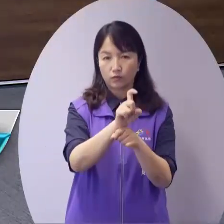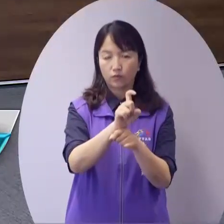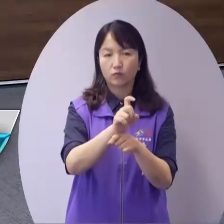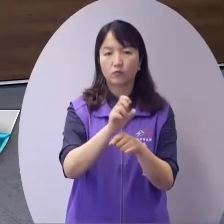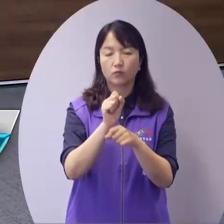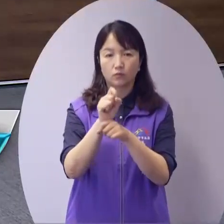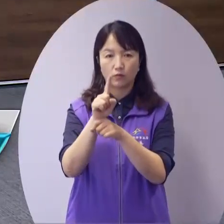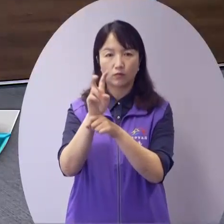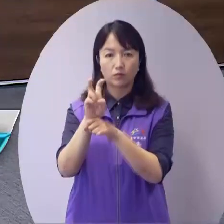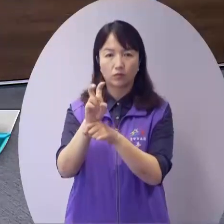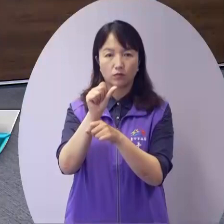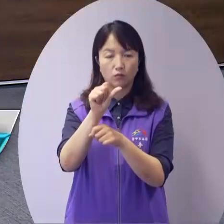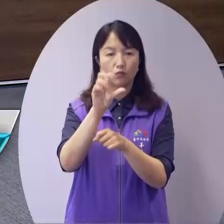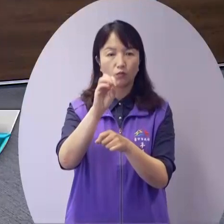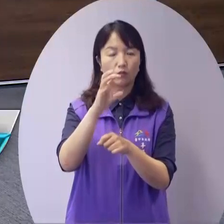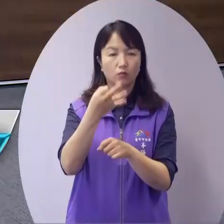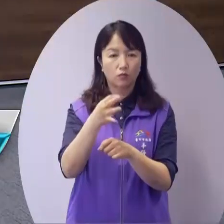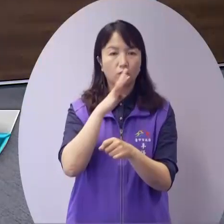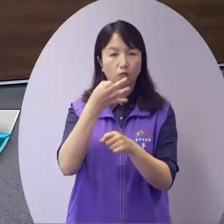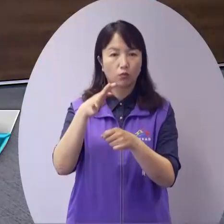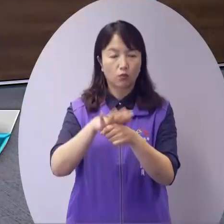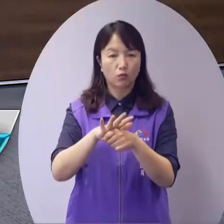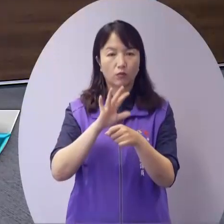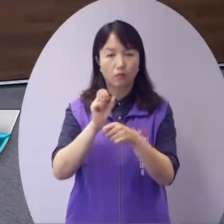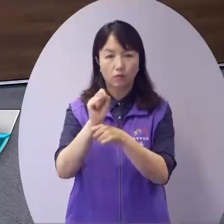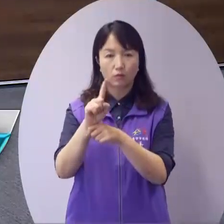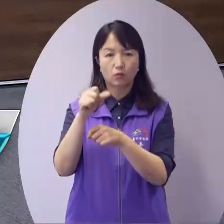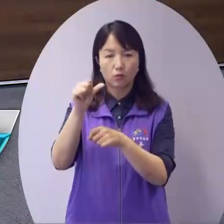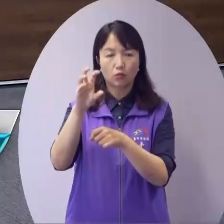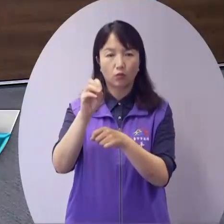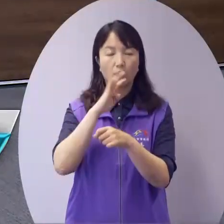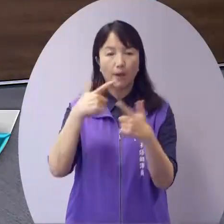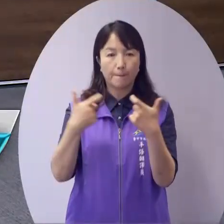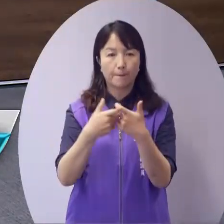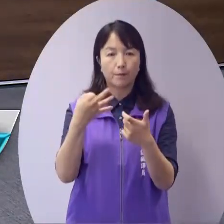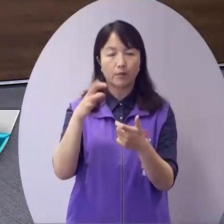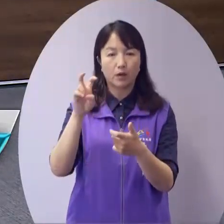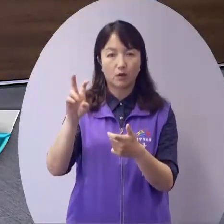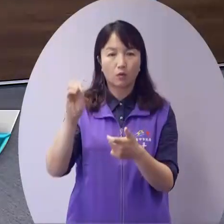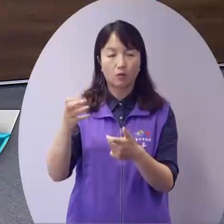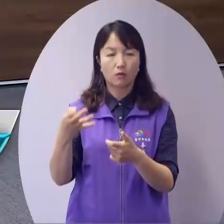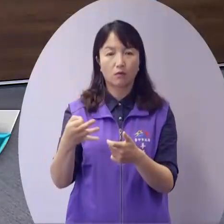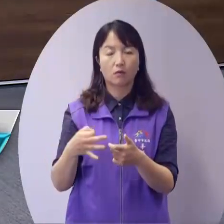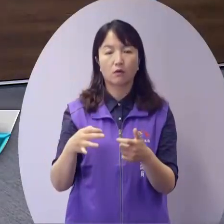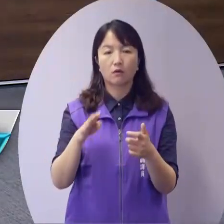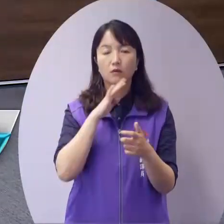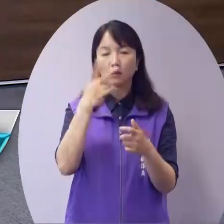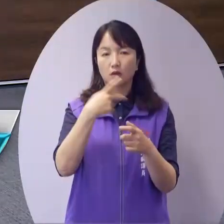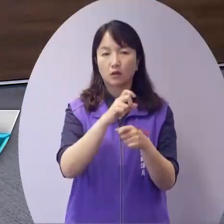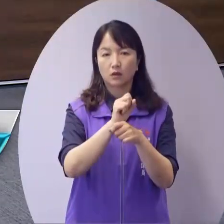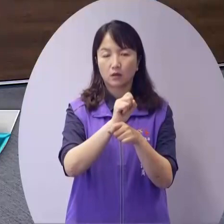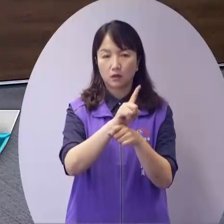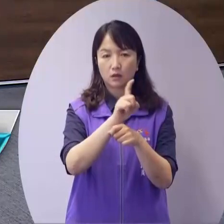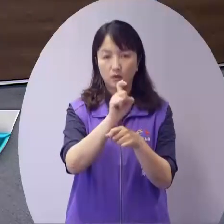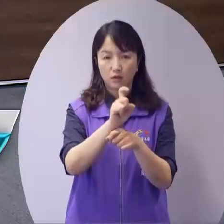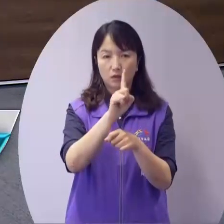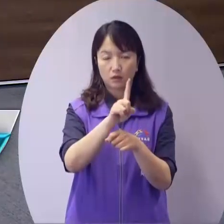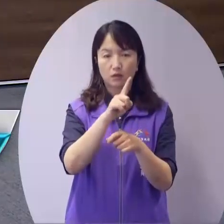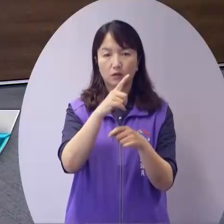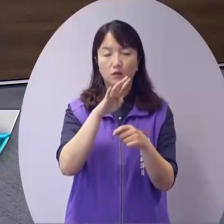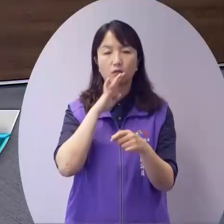110年度125万元，补助款105万元及配合款20万元，及